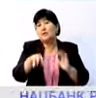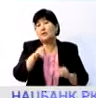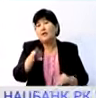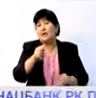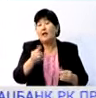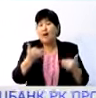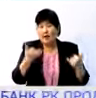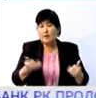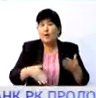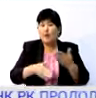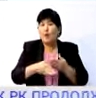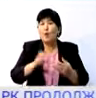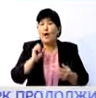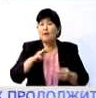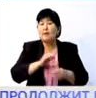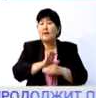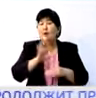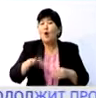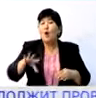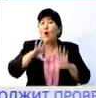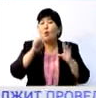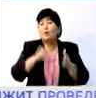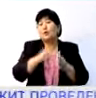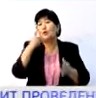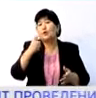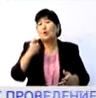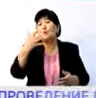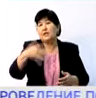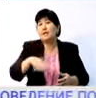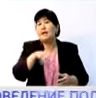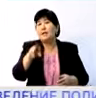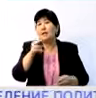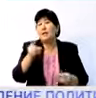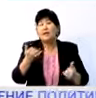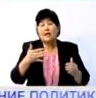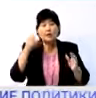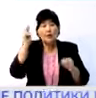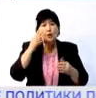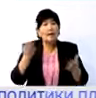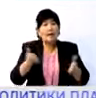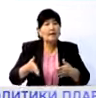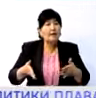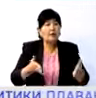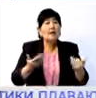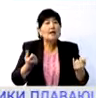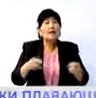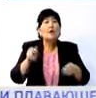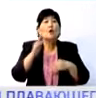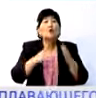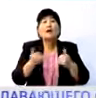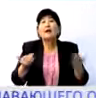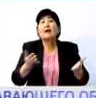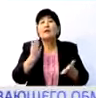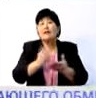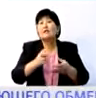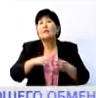тенге. Теперь в помощь акиматам направляется в общей сложности 150 миллиардов. Сейчас мы изучаем, какие дороги и где строить, где какие